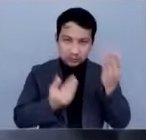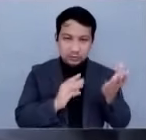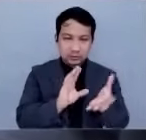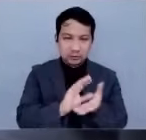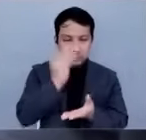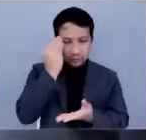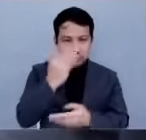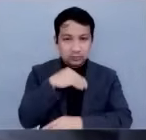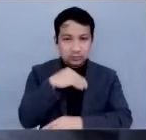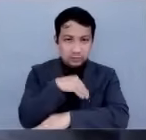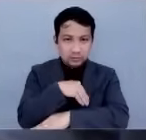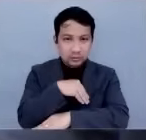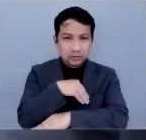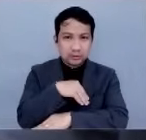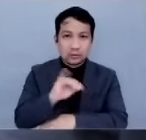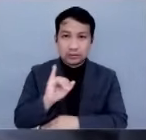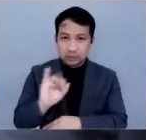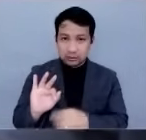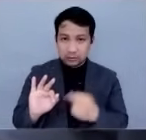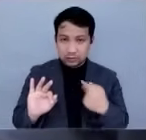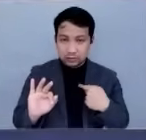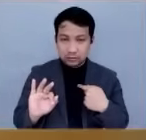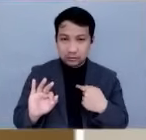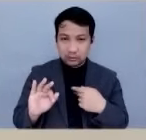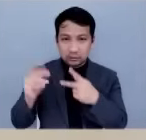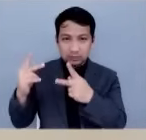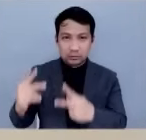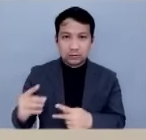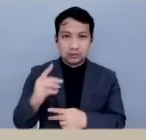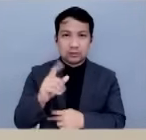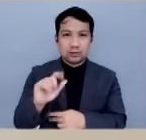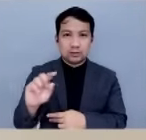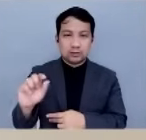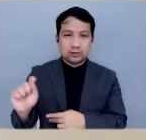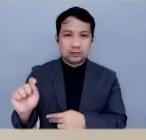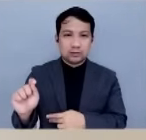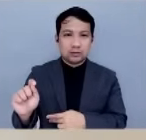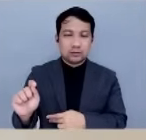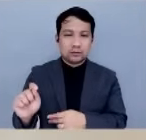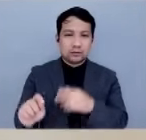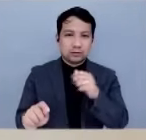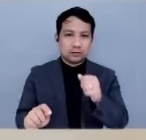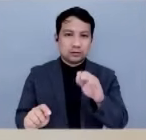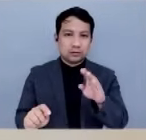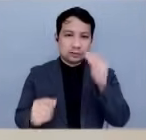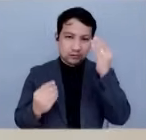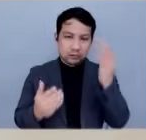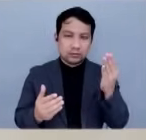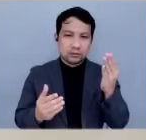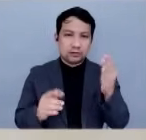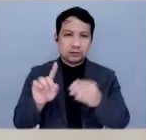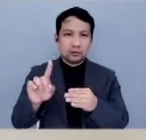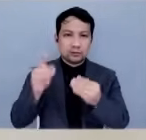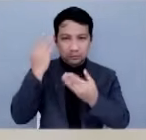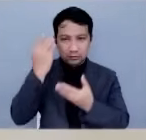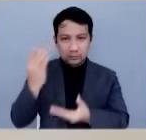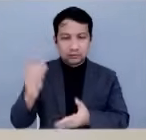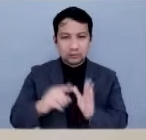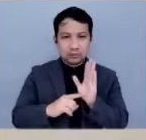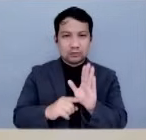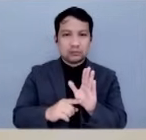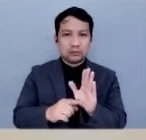to kung nag-i-exist pa itong mga data. Ang grupong Sambayan naman umaasang lalabas ang katotohanan tungkol sa hacking